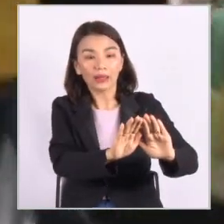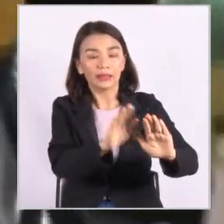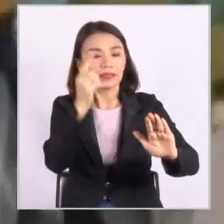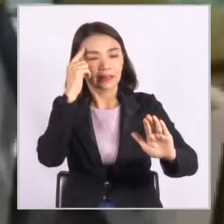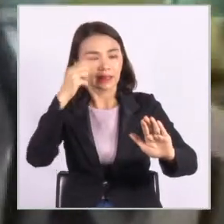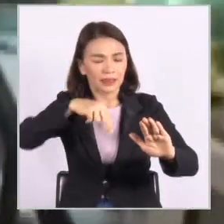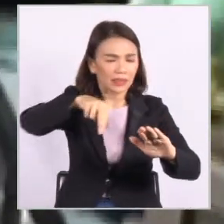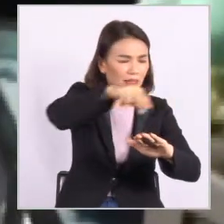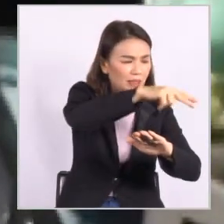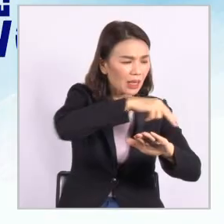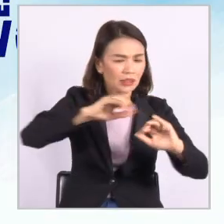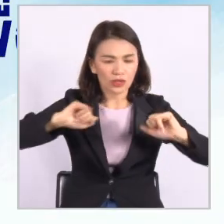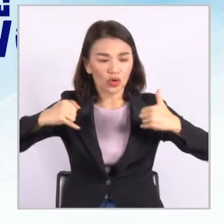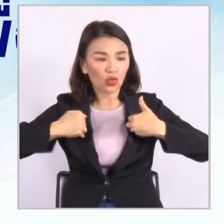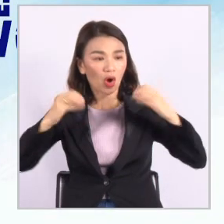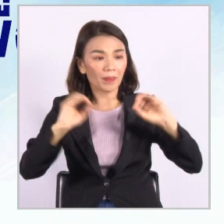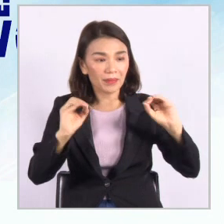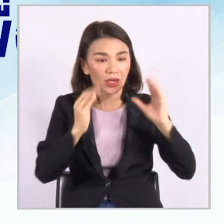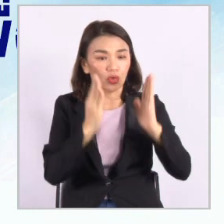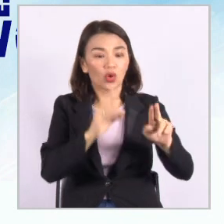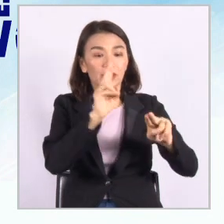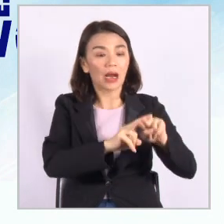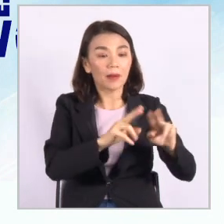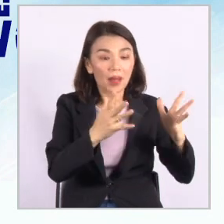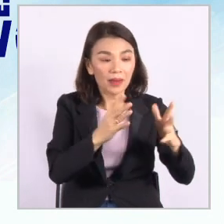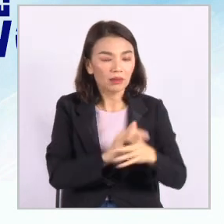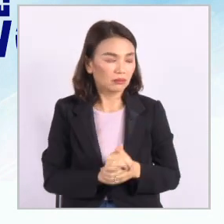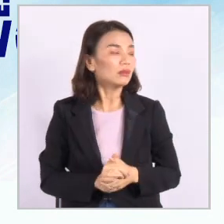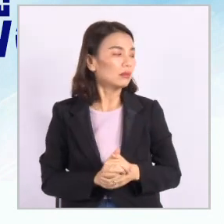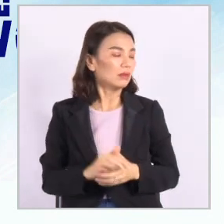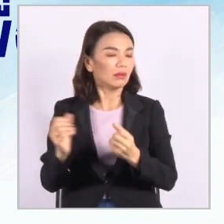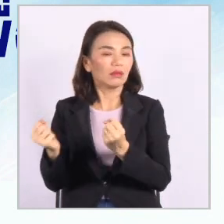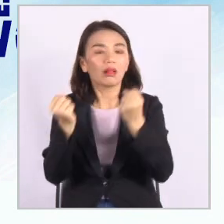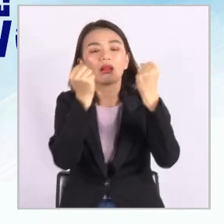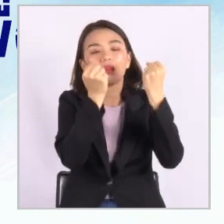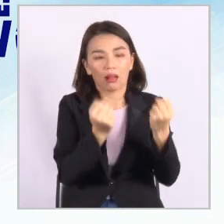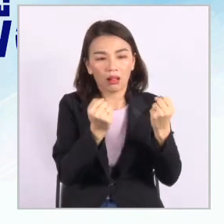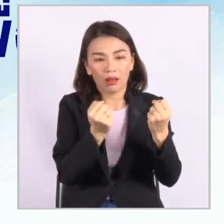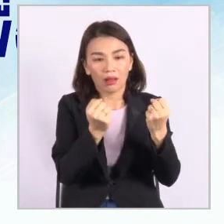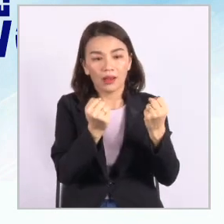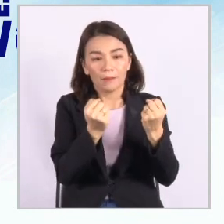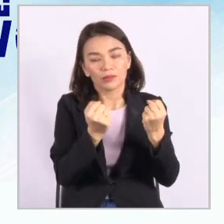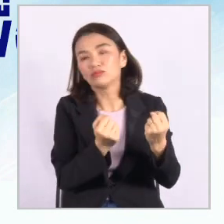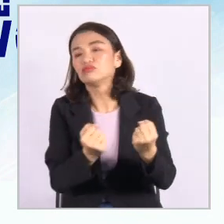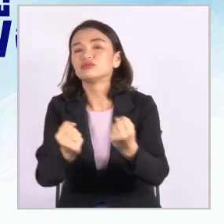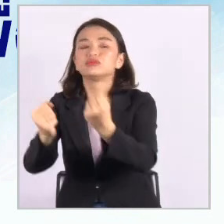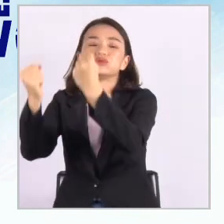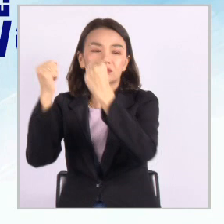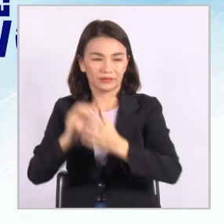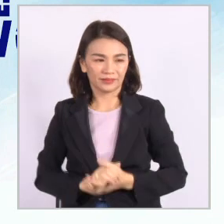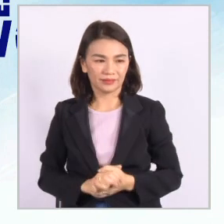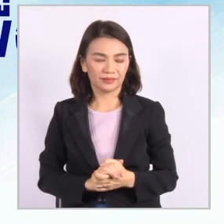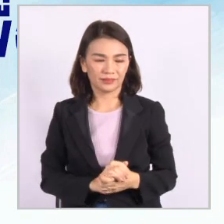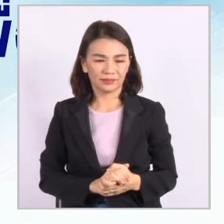วนดูไม่เห็นเจ้าของรถไม่เห็นมีใครนั่งในรถสวมบทเป็นเจ้าของรถเองเลยค่ะขึ้นไปนั่งแล้วก็ขับออกไปหน้าตาเฉย